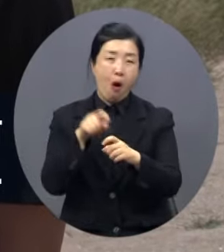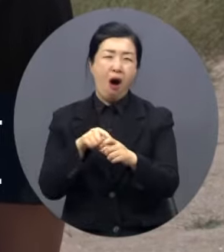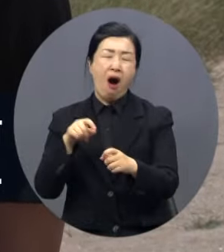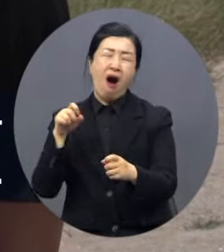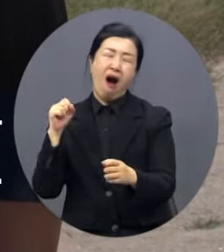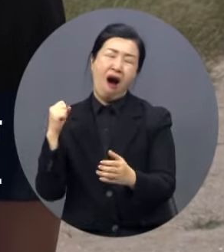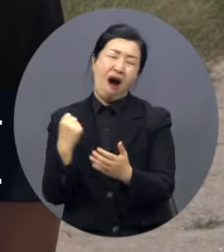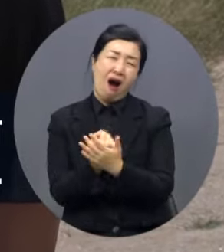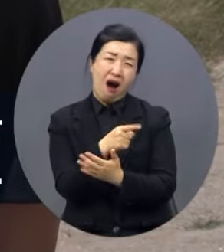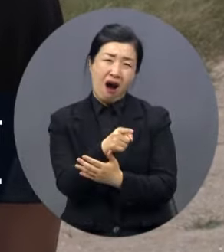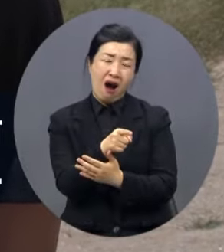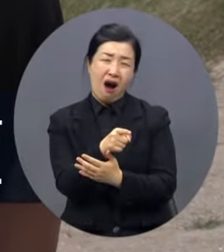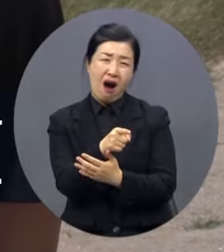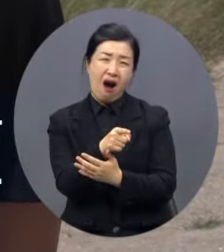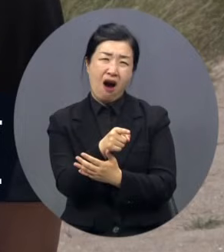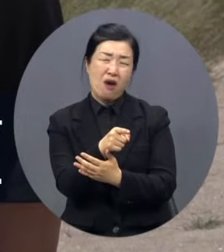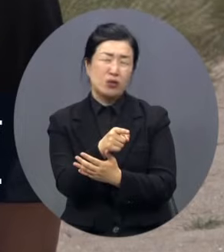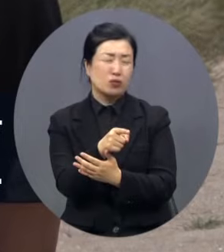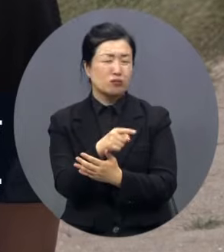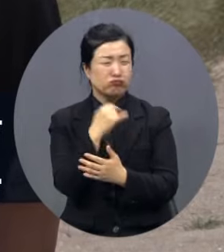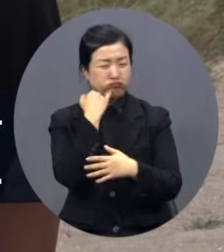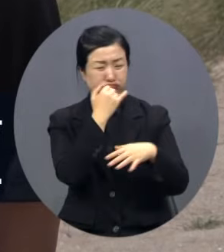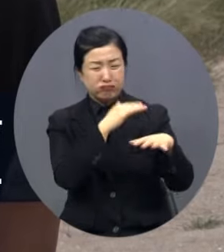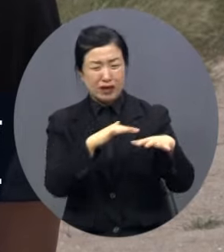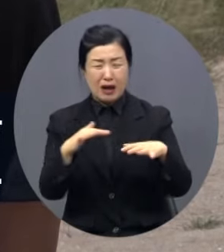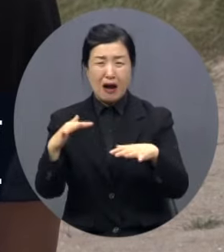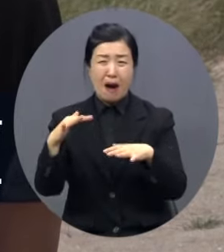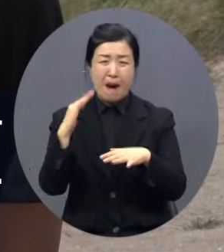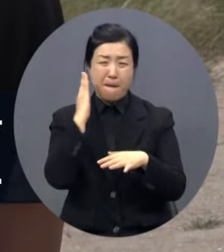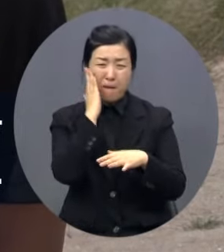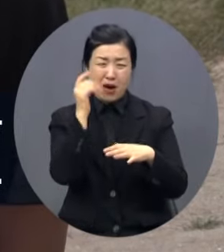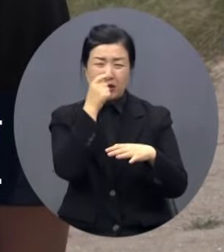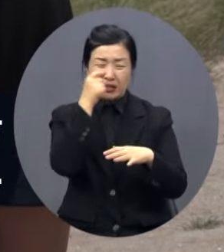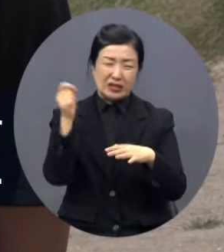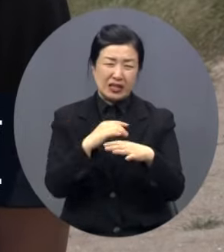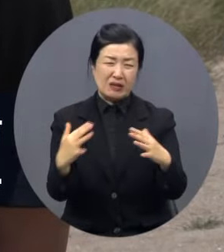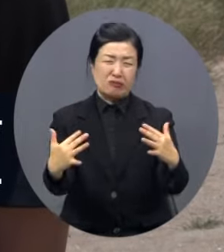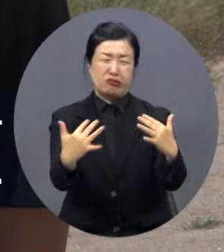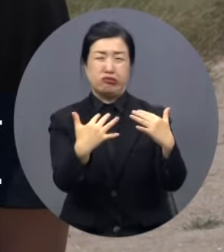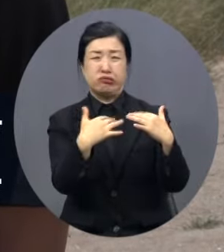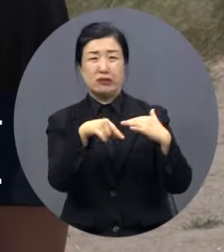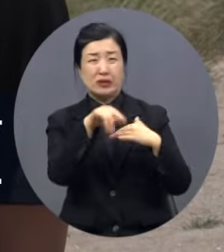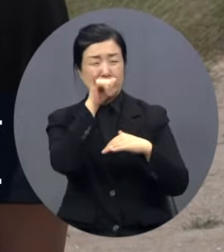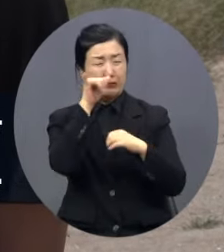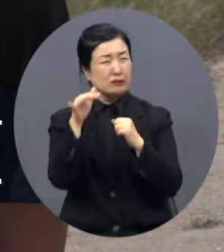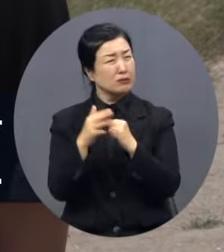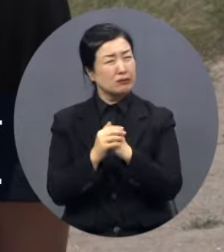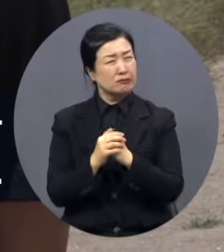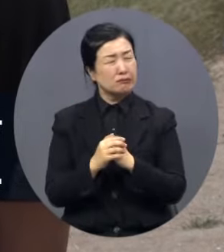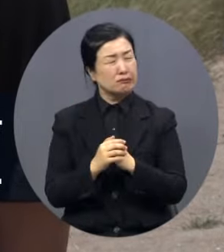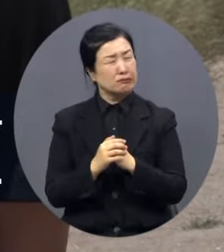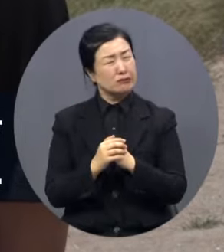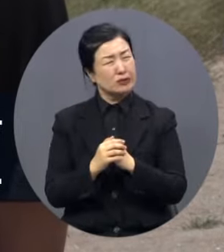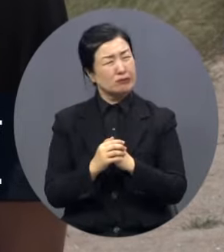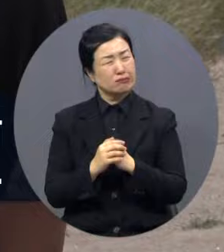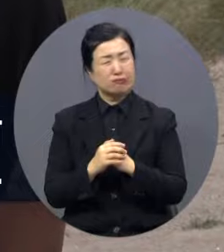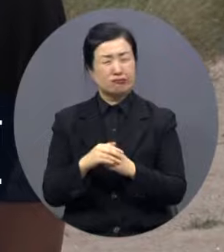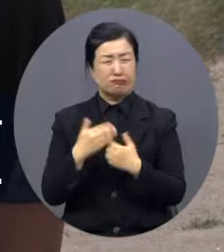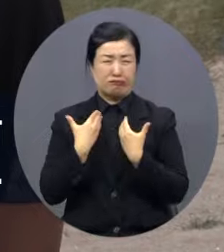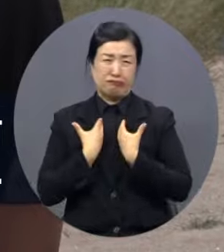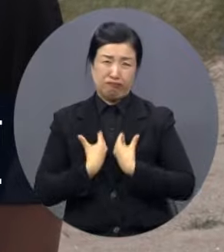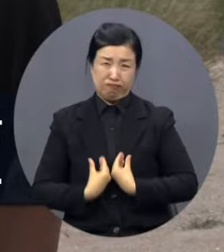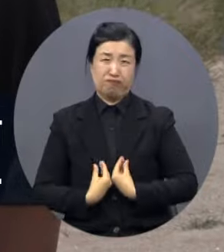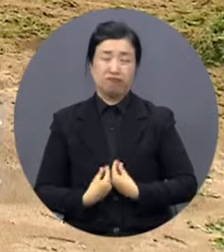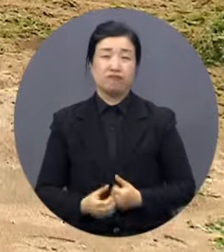가까이서 보니까 조금 그 바다에서 밀려오는 쓰레기나 이런게 너무 많아서 사실 조금 실망을 실망이